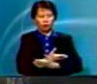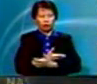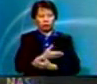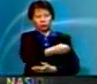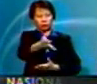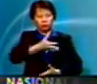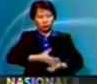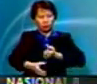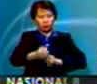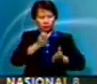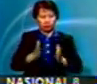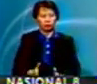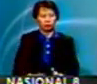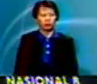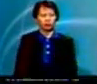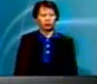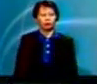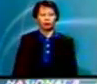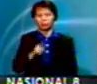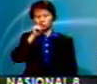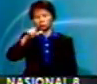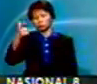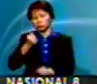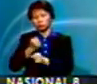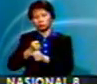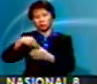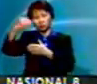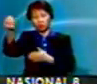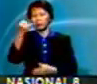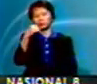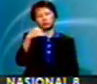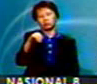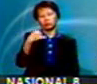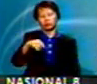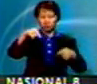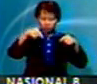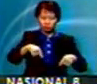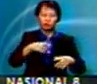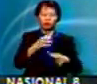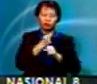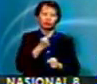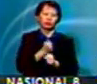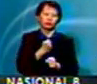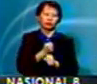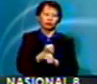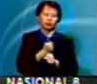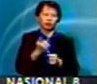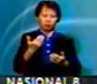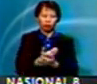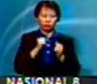nelayan. Memang tak perlu cari kerja lain lah, tak perlu pergi keluar. Dia kat sini buat pusat ni pun memang boleh